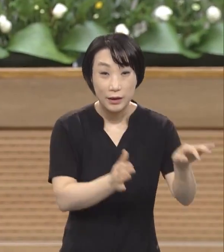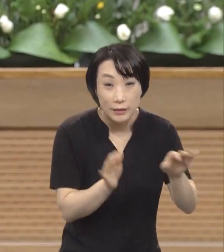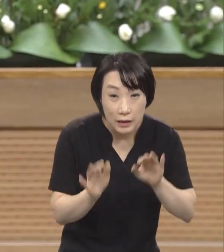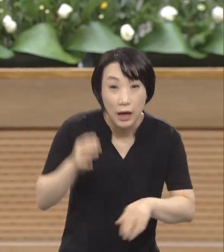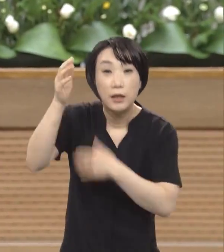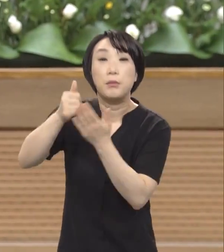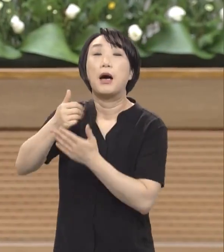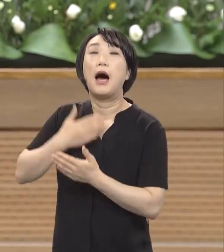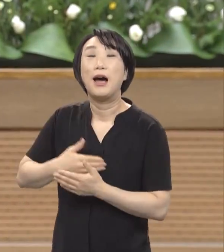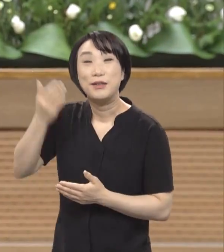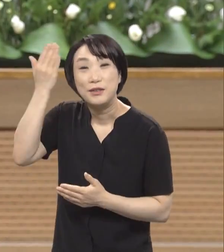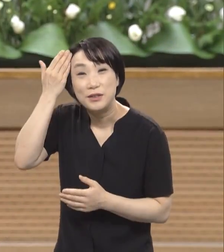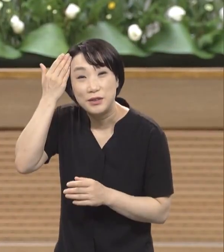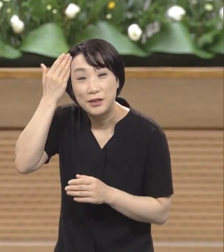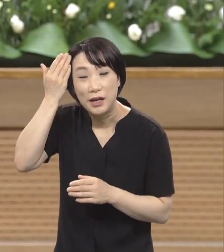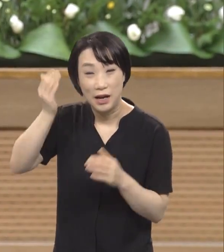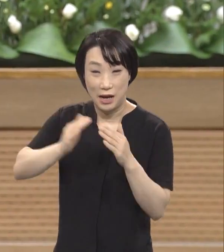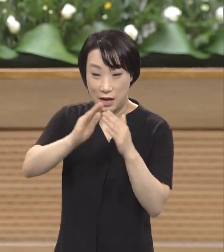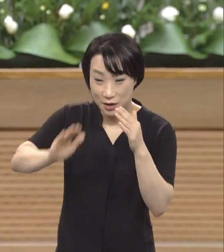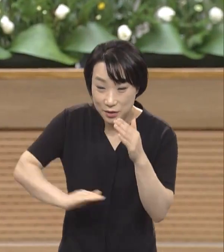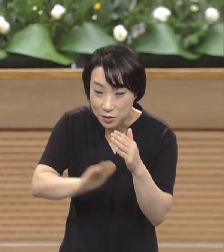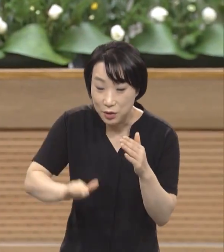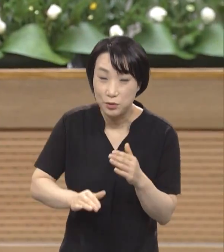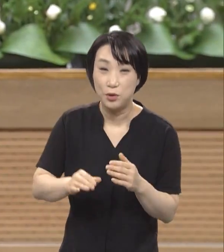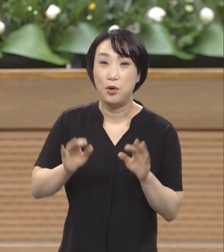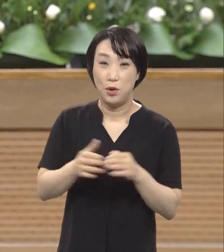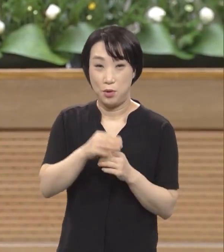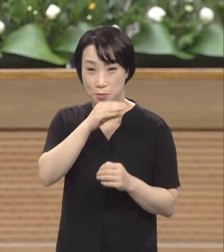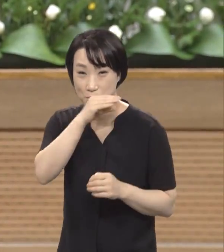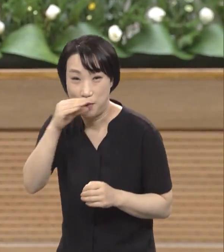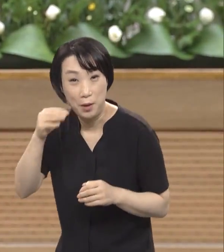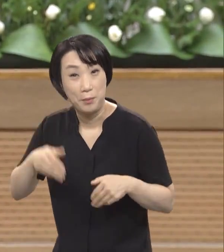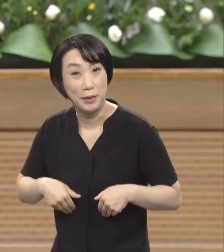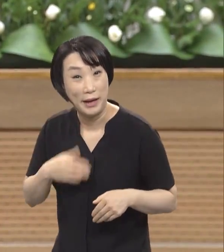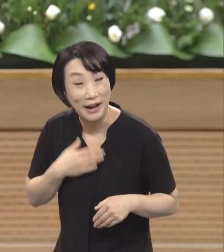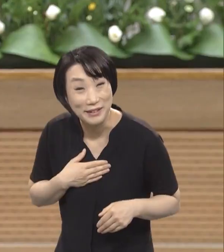지식이 가정에도 똑바로 있어야 되고